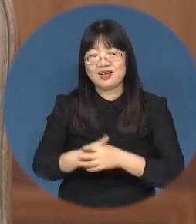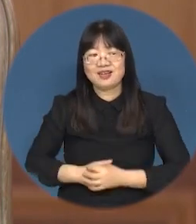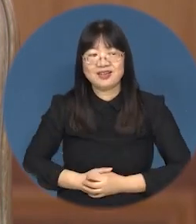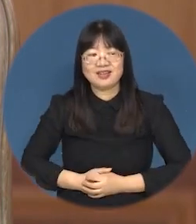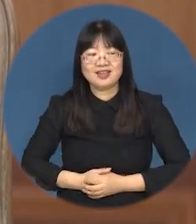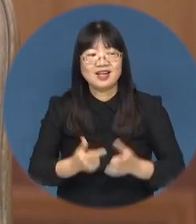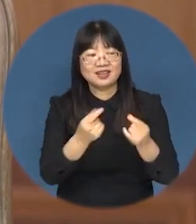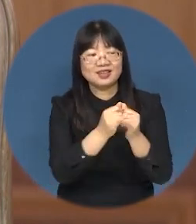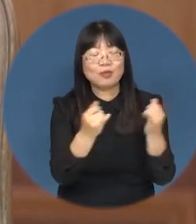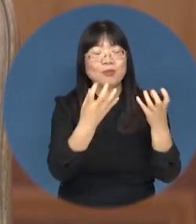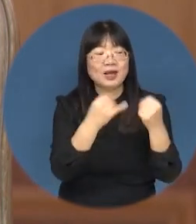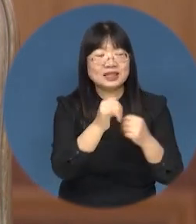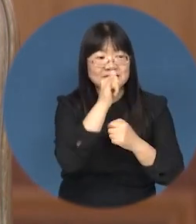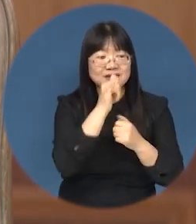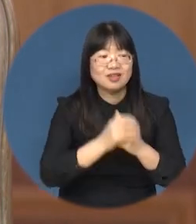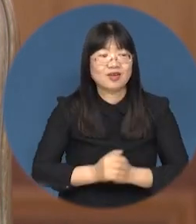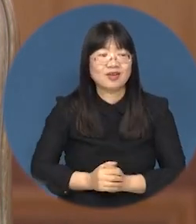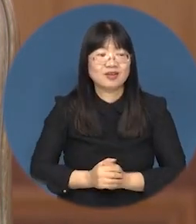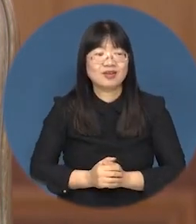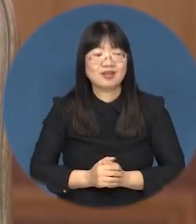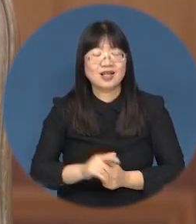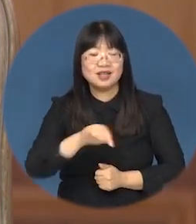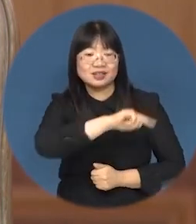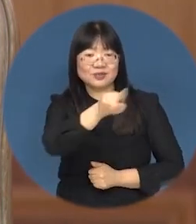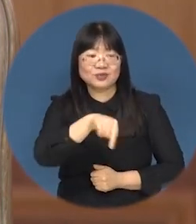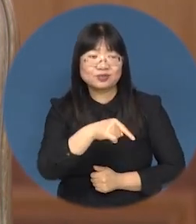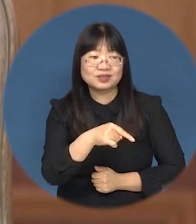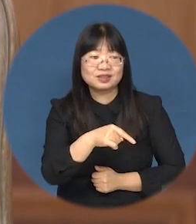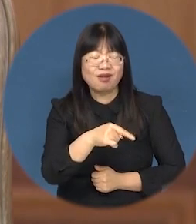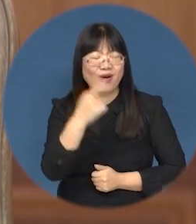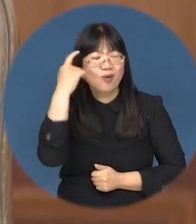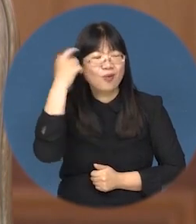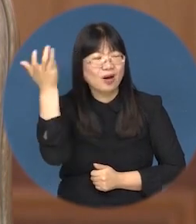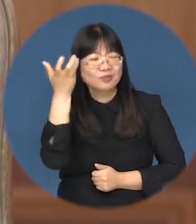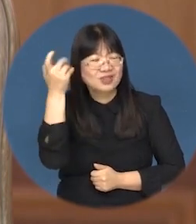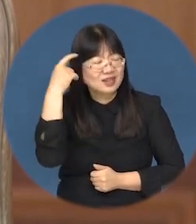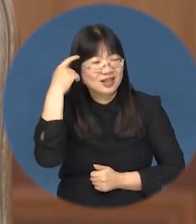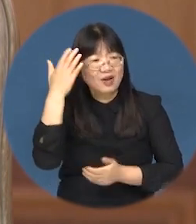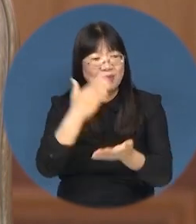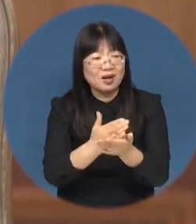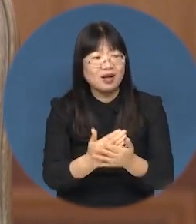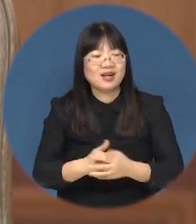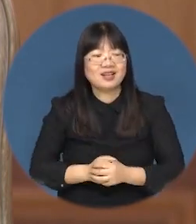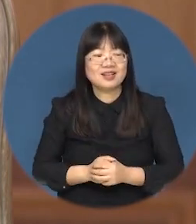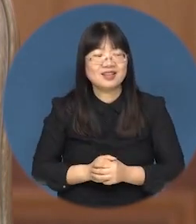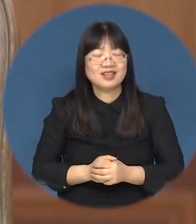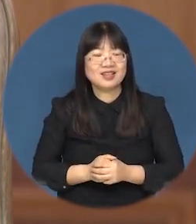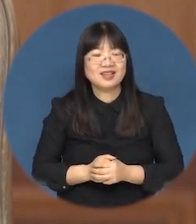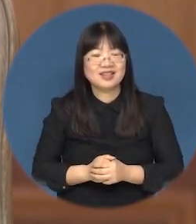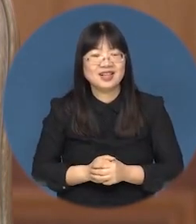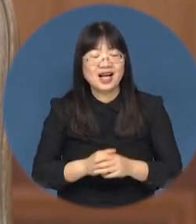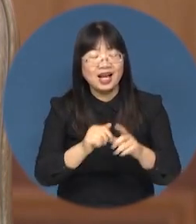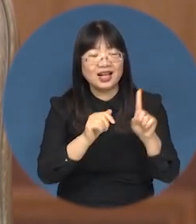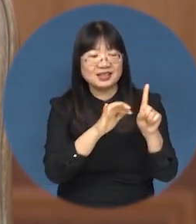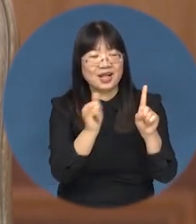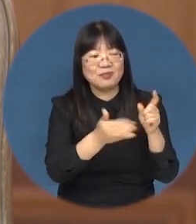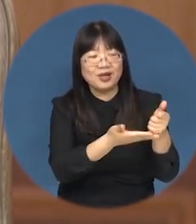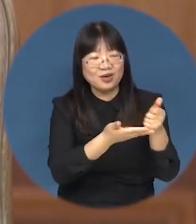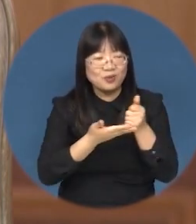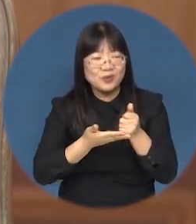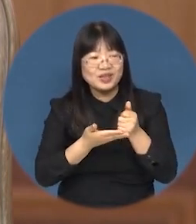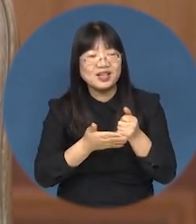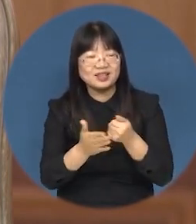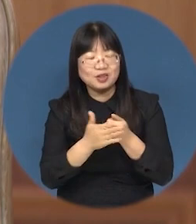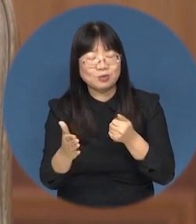그런 분들이 많이 있죠. 네. 있는데 그분들이 골치 아프다 이렇게 생각하면 안 되고요. 네. 하나의, 한 분의 고객이기 때문에